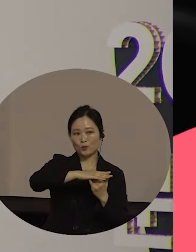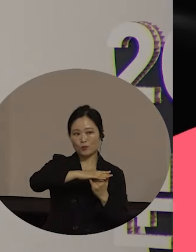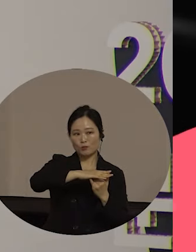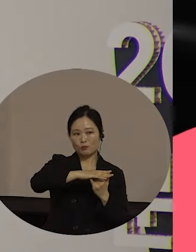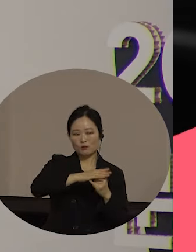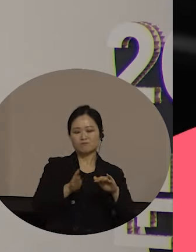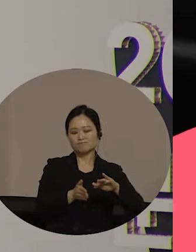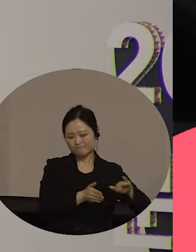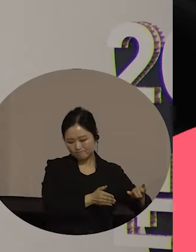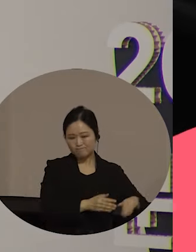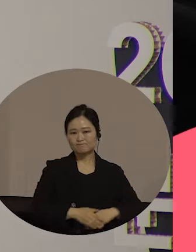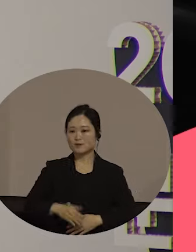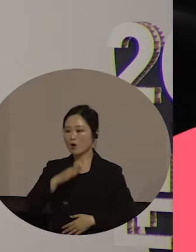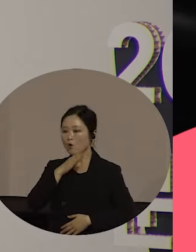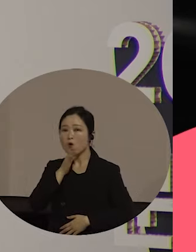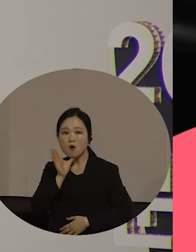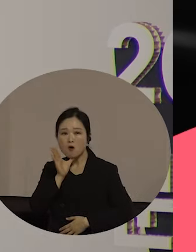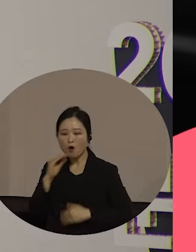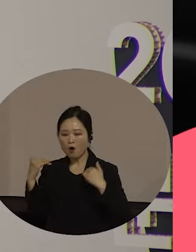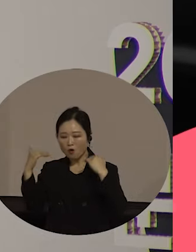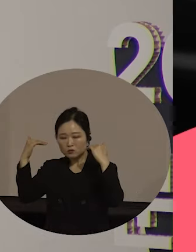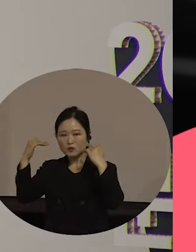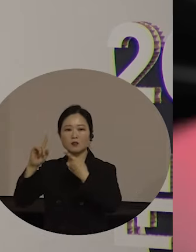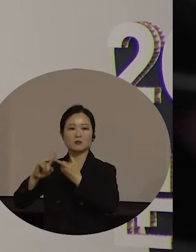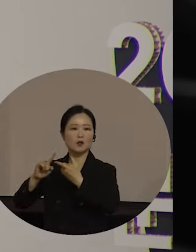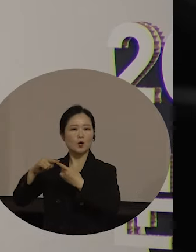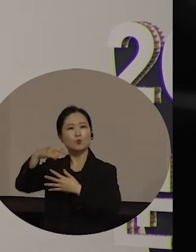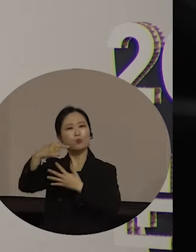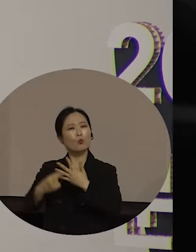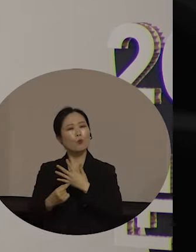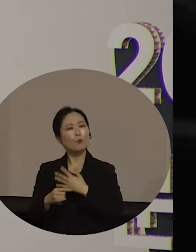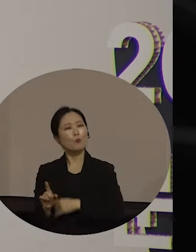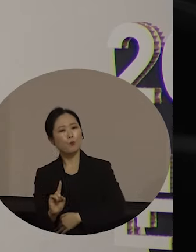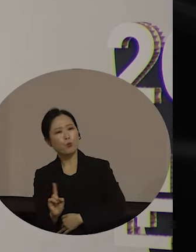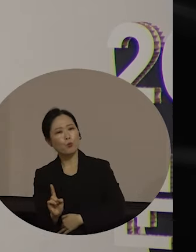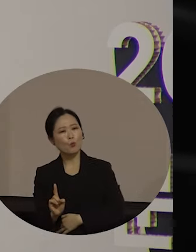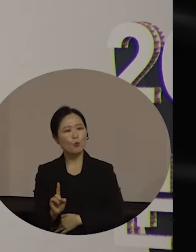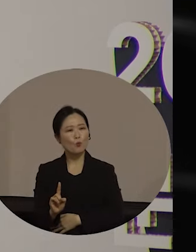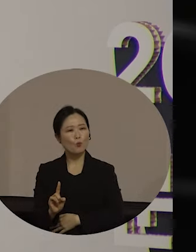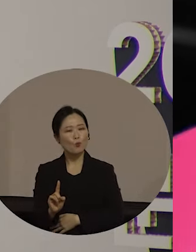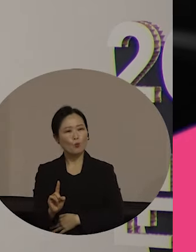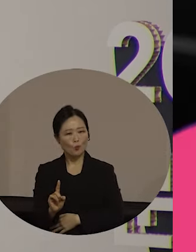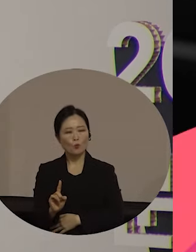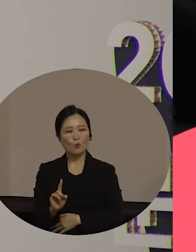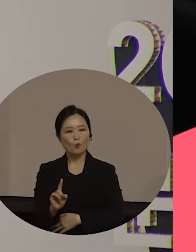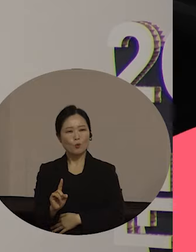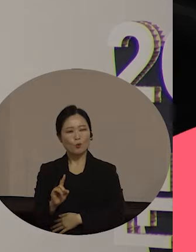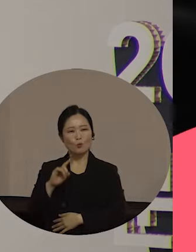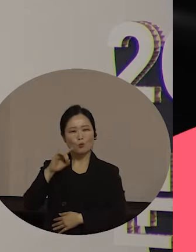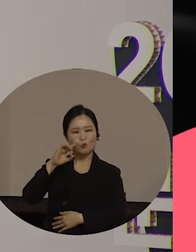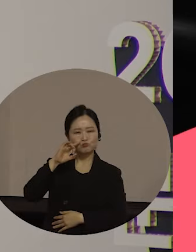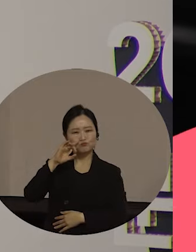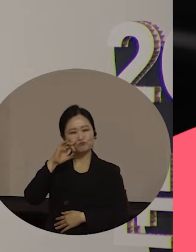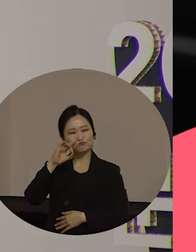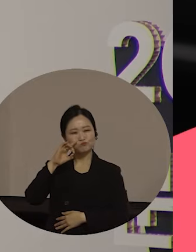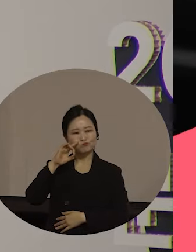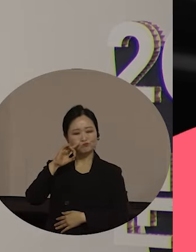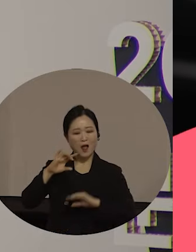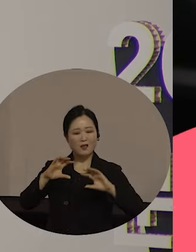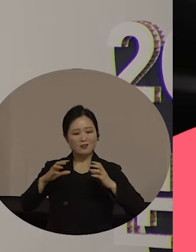어르신이나 노년이나 장년에 대한 프로그램이 무엇이 있는지, 그거에 대해서 우리나라 그리고 핀란드,